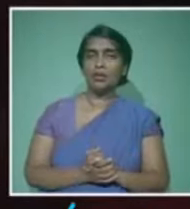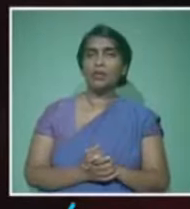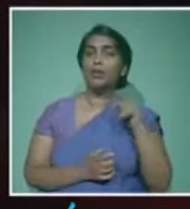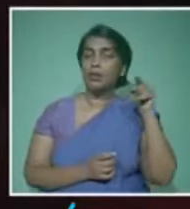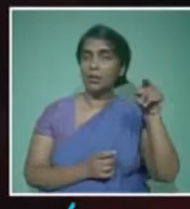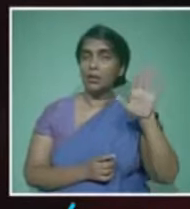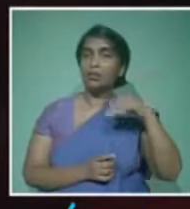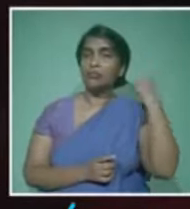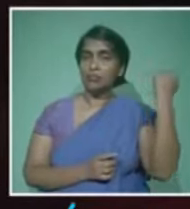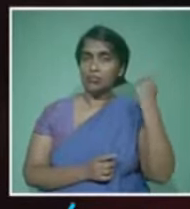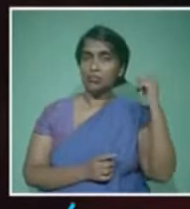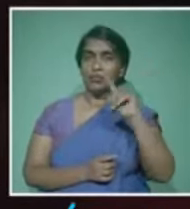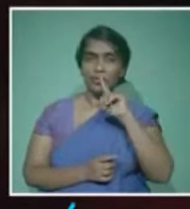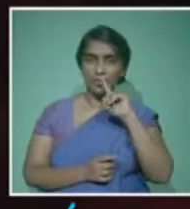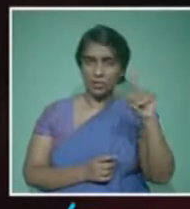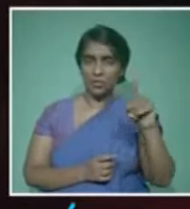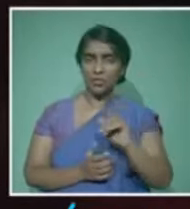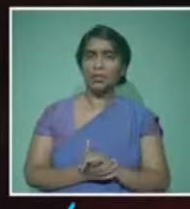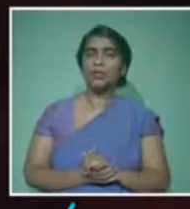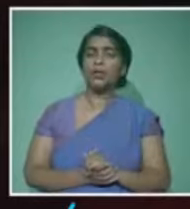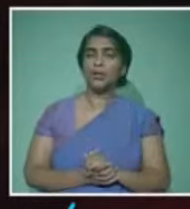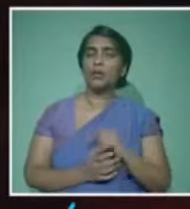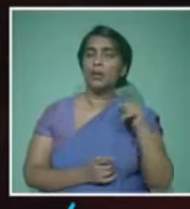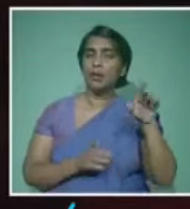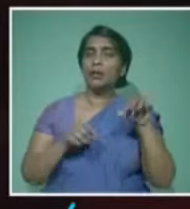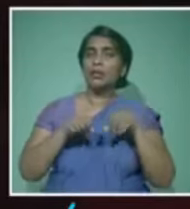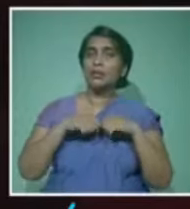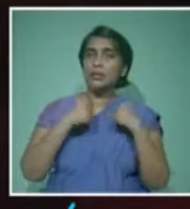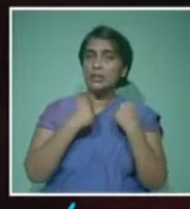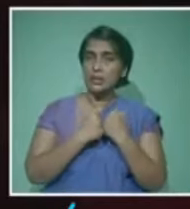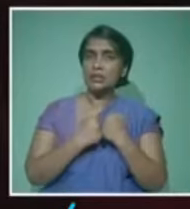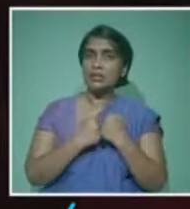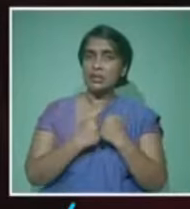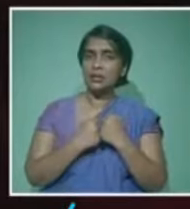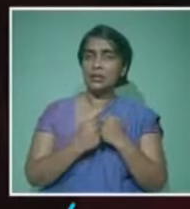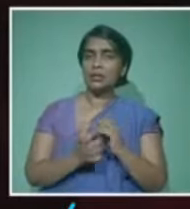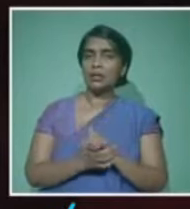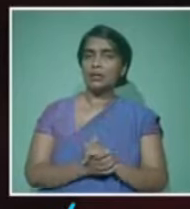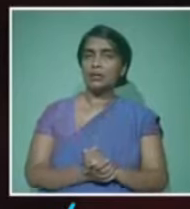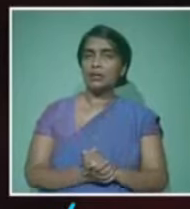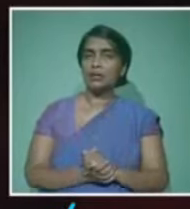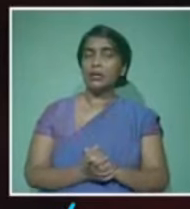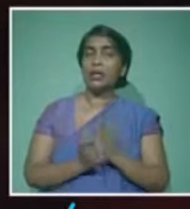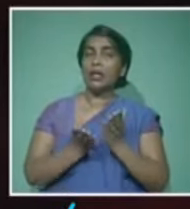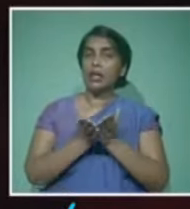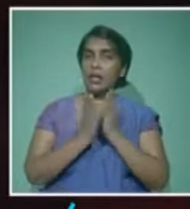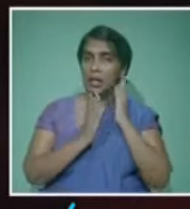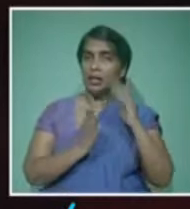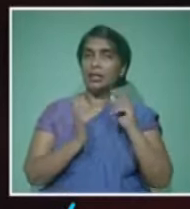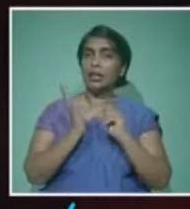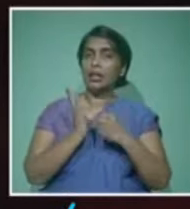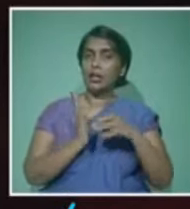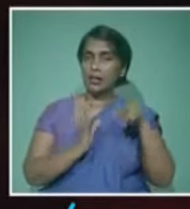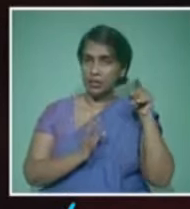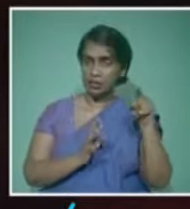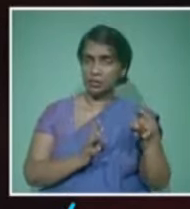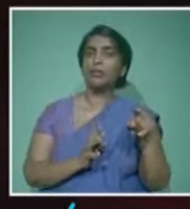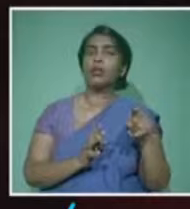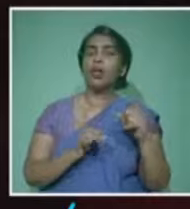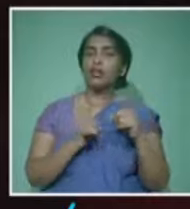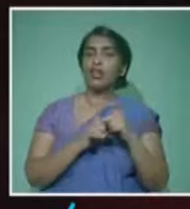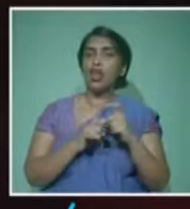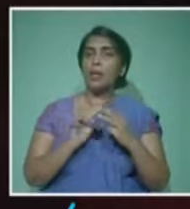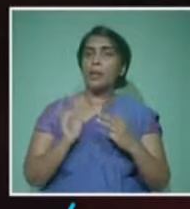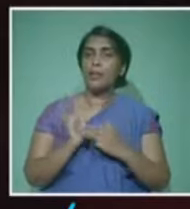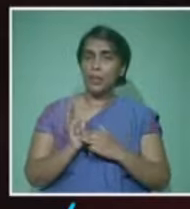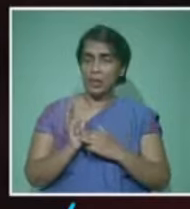එතුමාගේම කතාවේ කියවුණා මේ එක්තරා සමාගමක් පමණක් නෙවෙයි. අපිට ඉන්දියානු ණය ක්‍රමයේ යටතේ අපිට ඩොලර් මිලියන